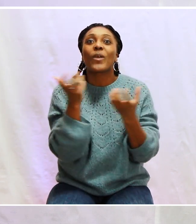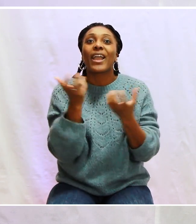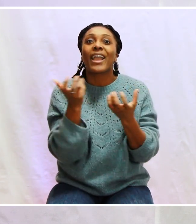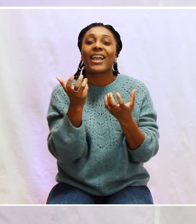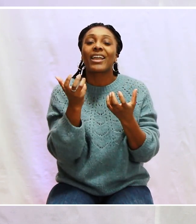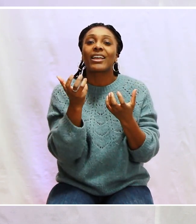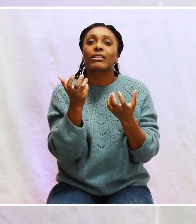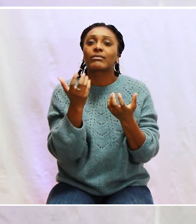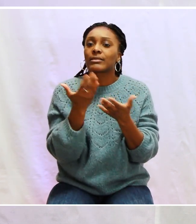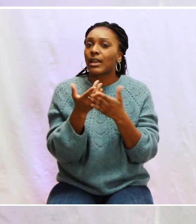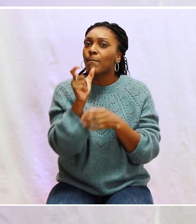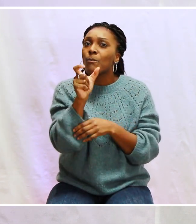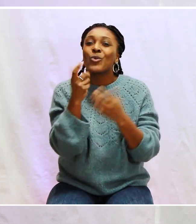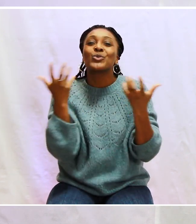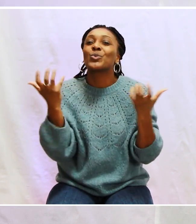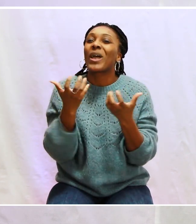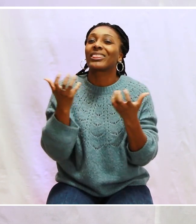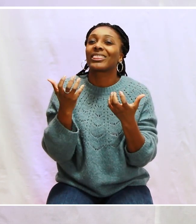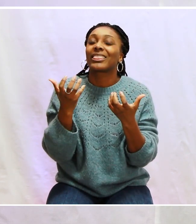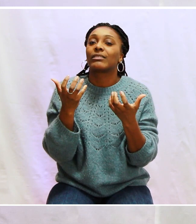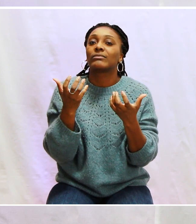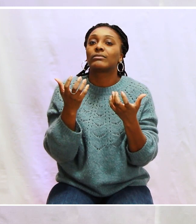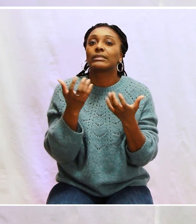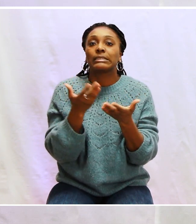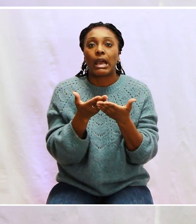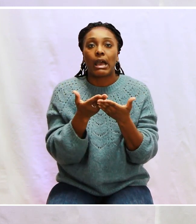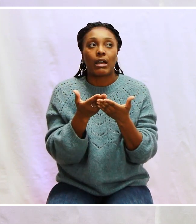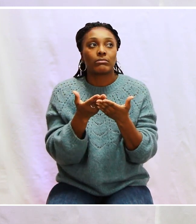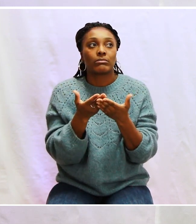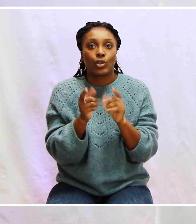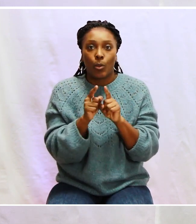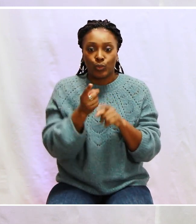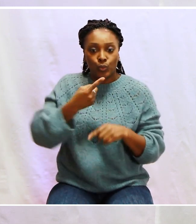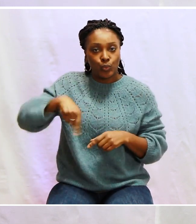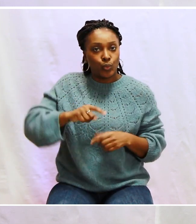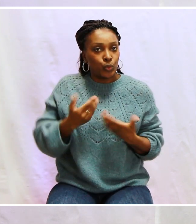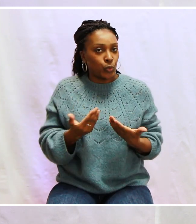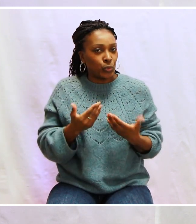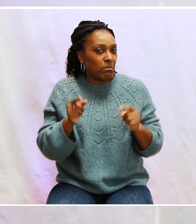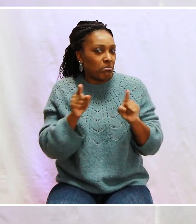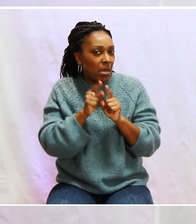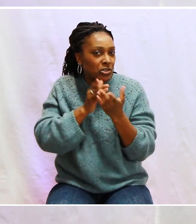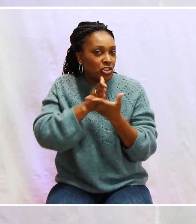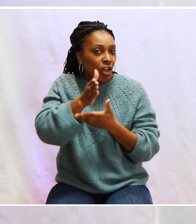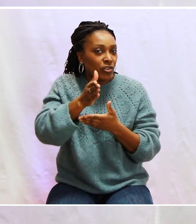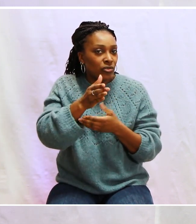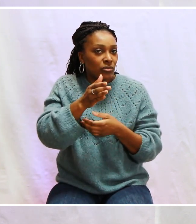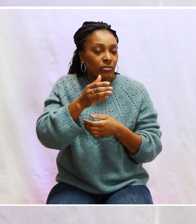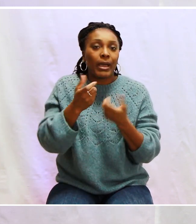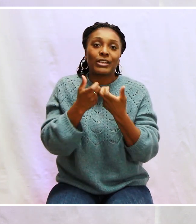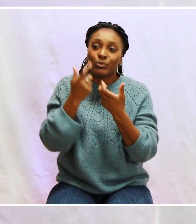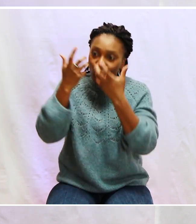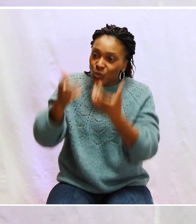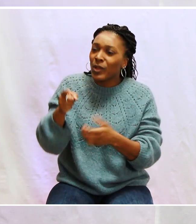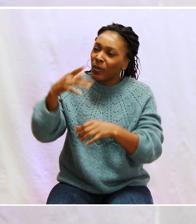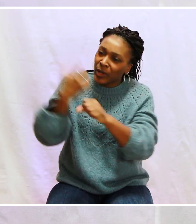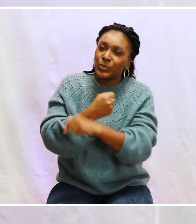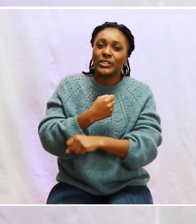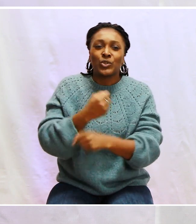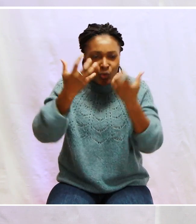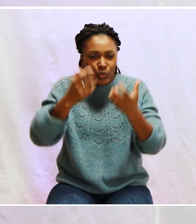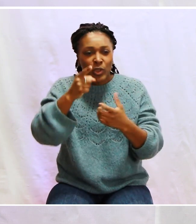texte-là est un mot, eh bien, qui est comme nous aujourd'hui, c'est-à-dire, eh bien, je te souhaite que tu réussisses, je souhaite